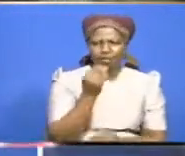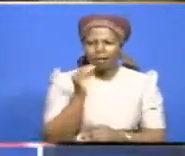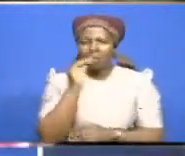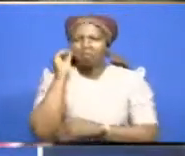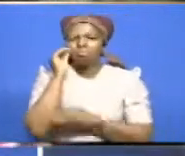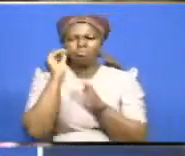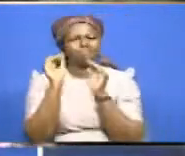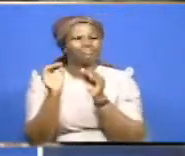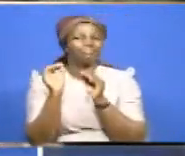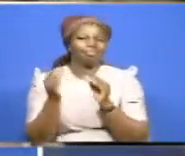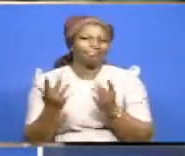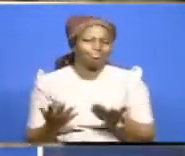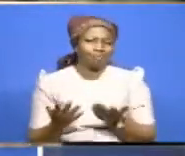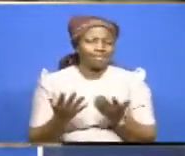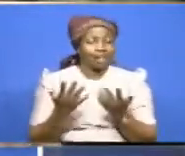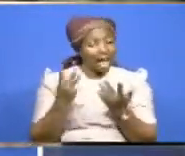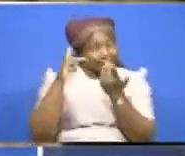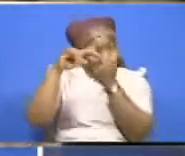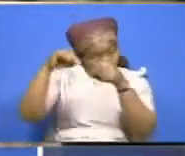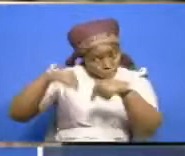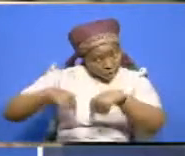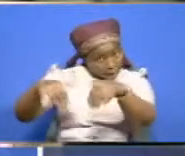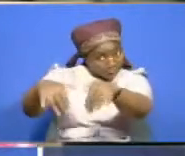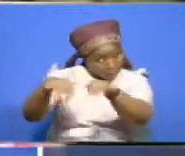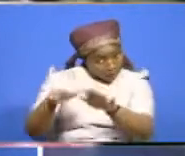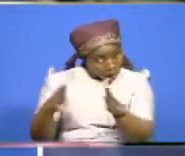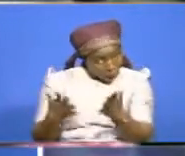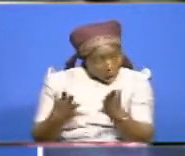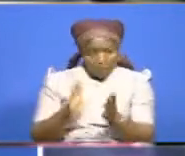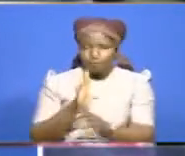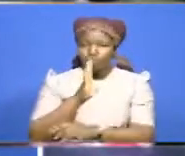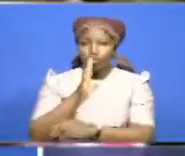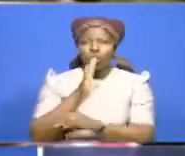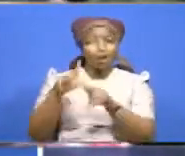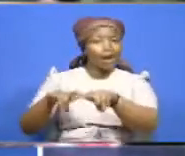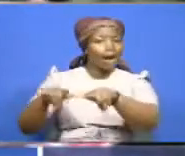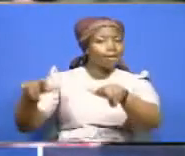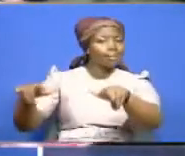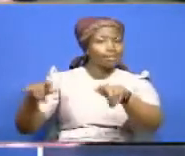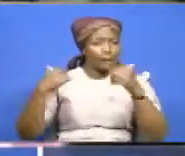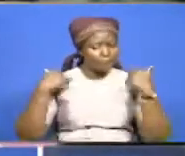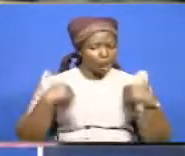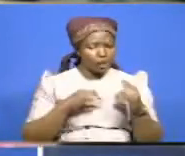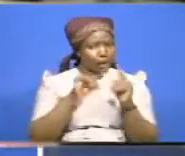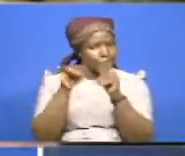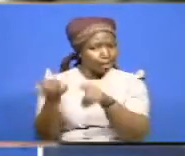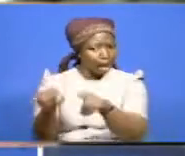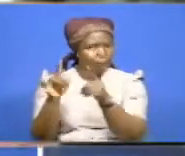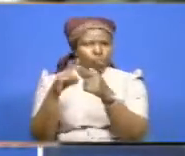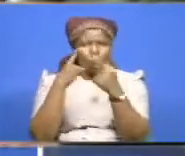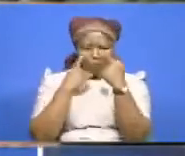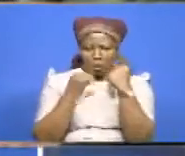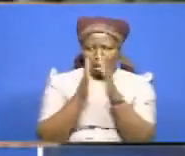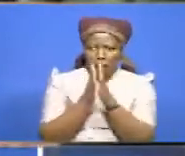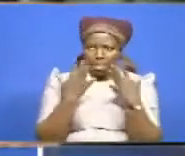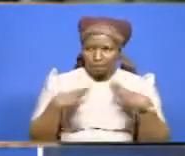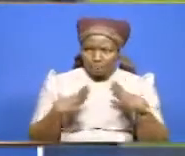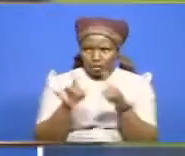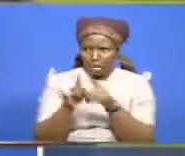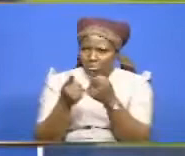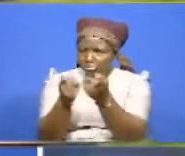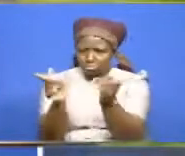mpaka hata leo mahali amezikwa ni mahali ya kuomba. Kama mimi nikuja kulia na watu kama nyinyi, hiyo ni